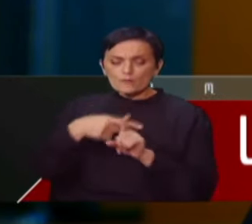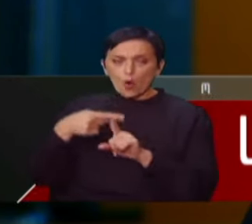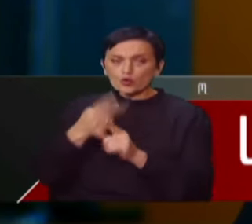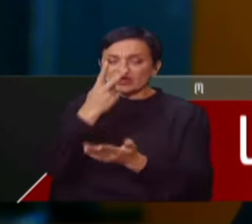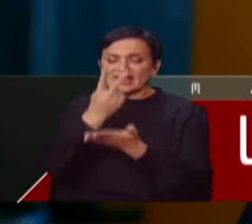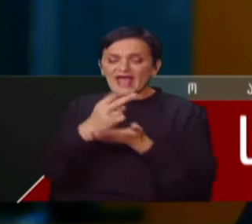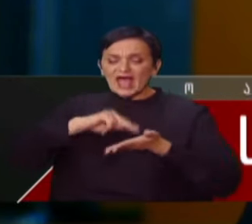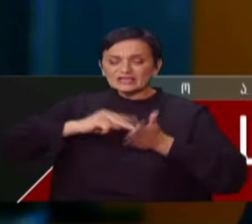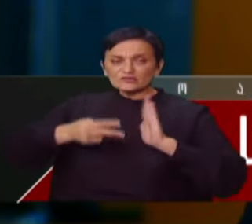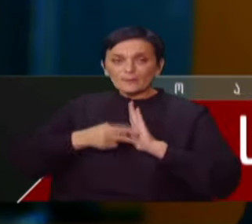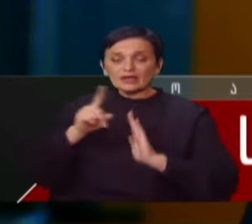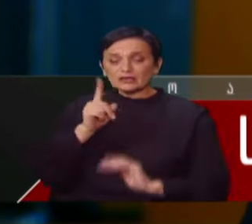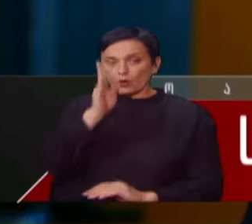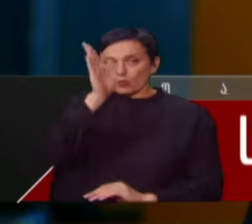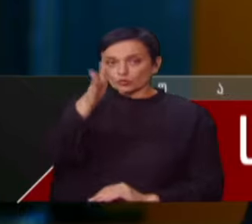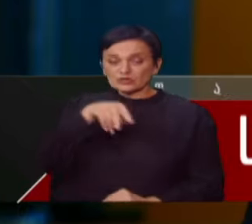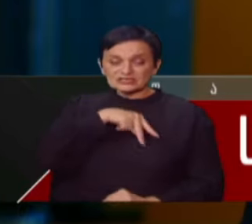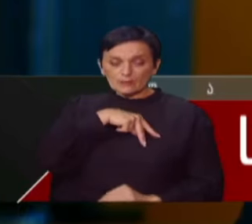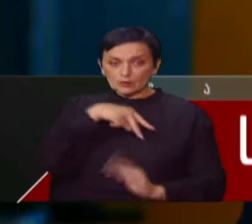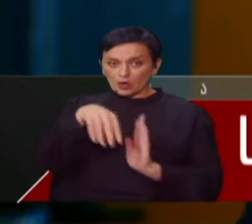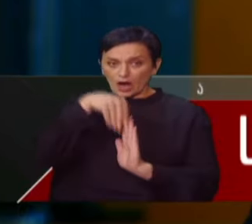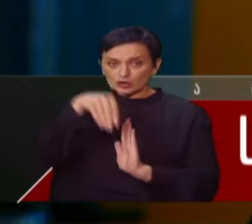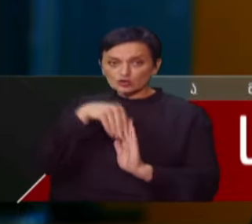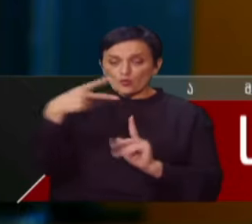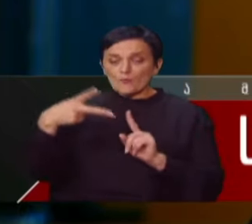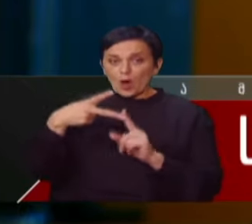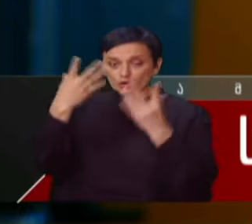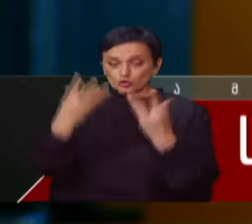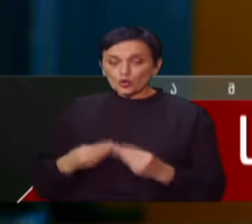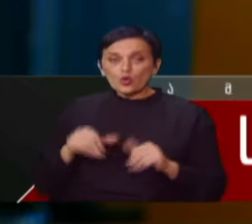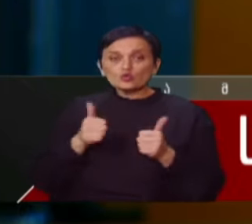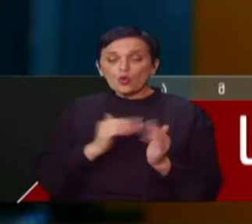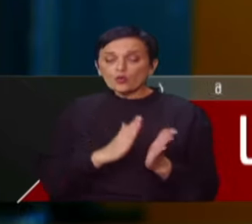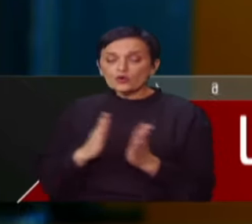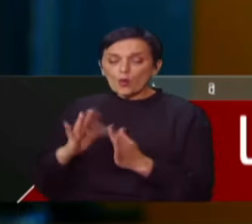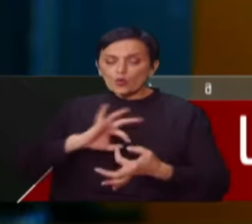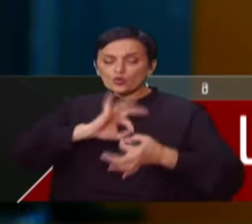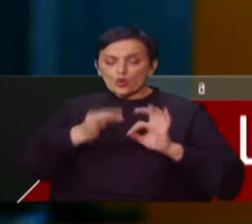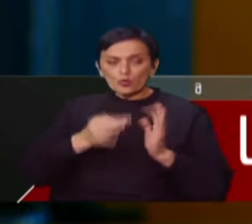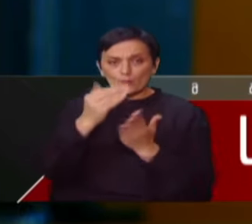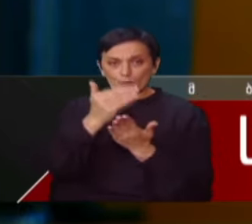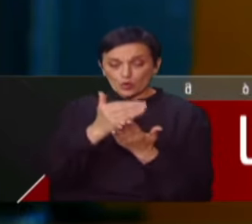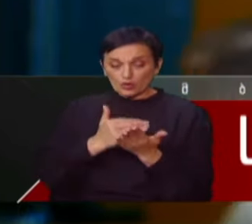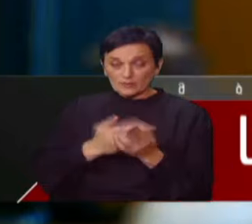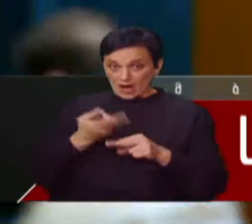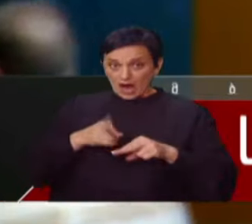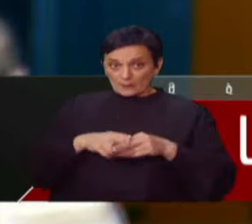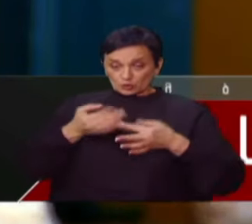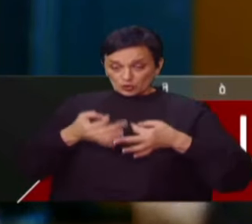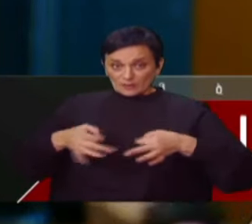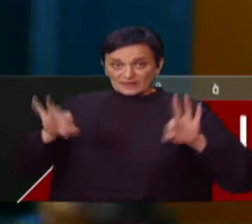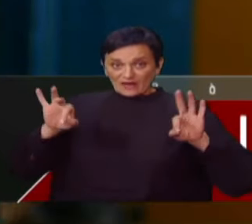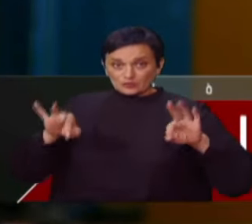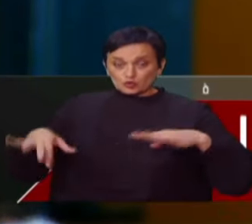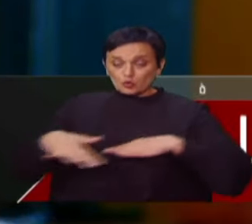ხედვები იმაზე, თუ რა მოხდება საპარლამენტო არჩევნების მეორე დღეს, როგორ მოგვარდება კონკრეტული პროგრამები. ამიტომ თავისუფლების